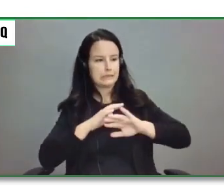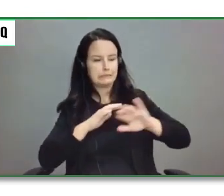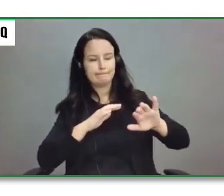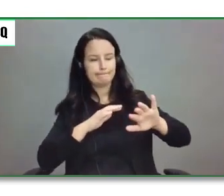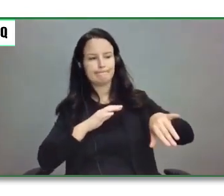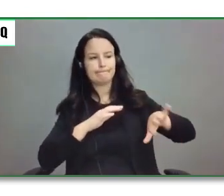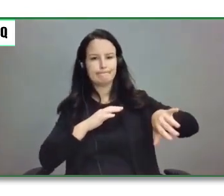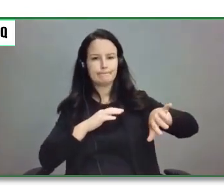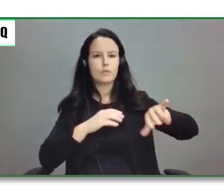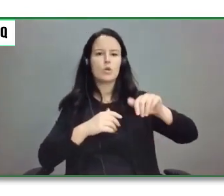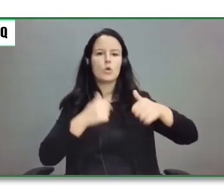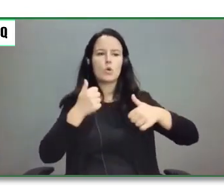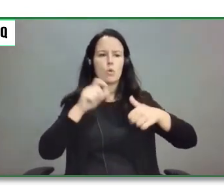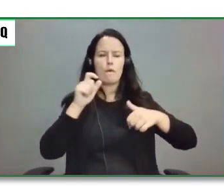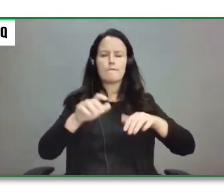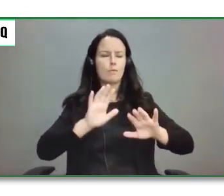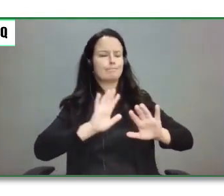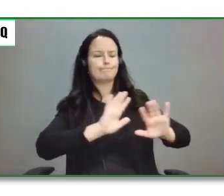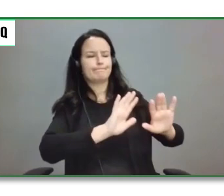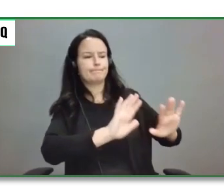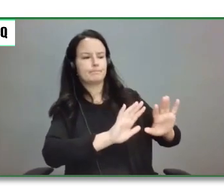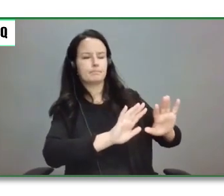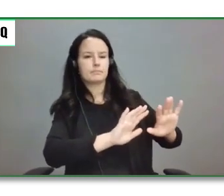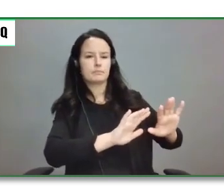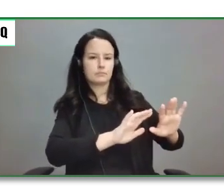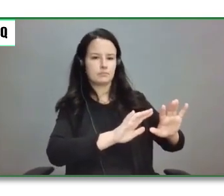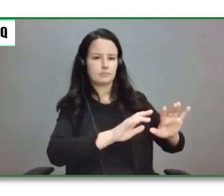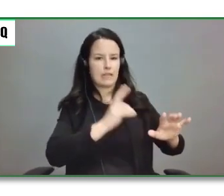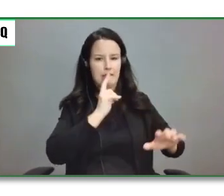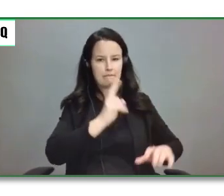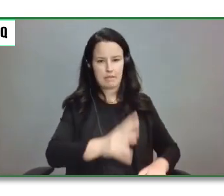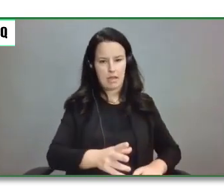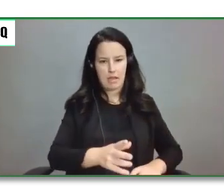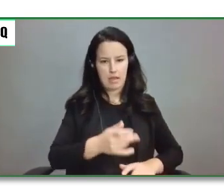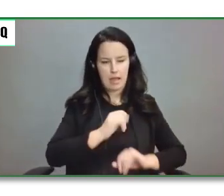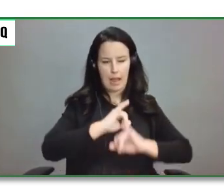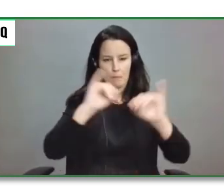doit s'exclure, c'est vraiment incompréhensible.